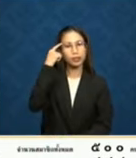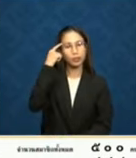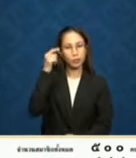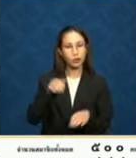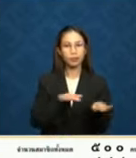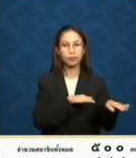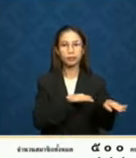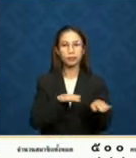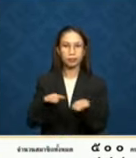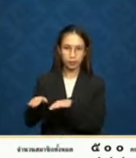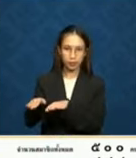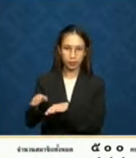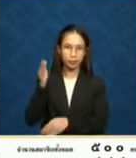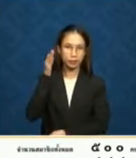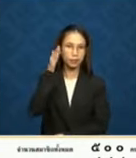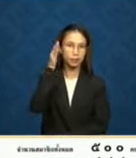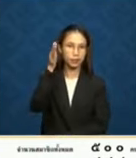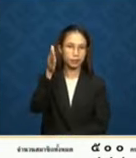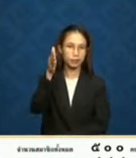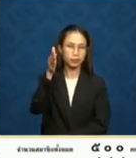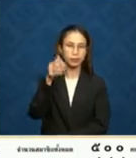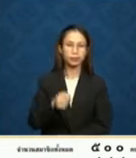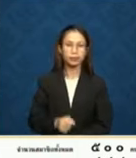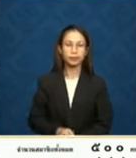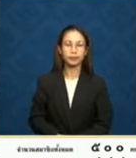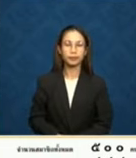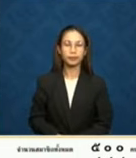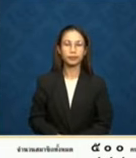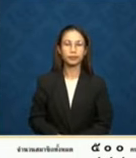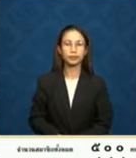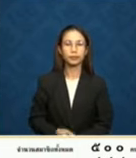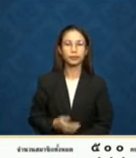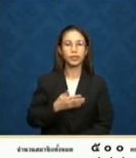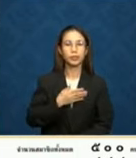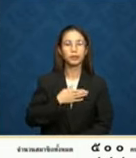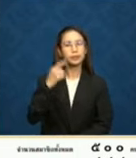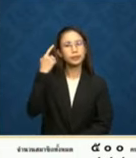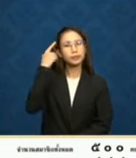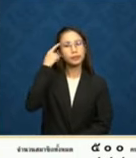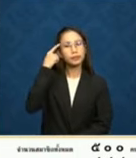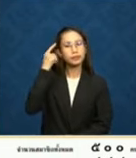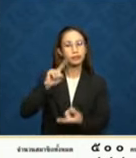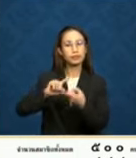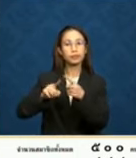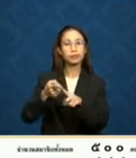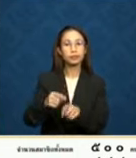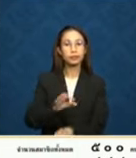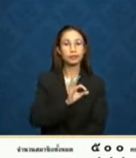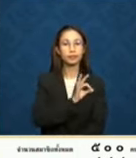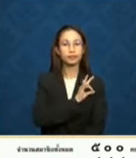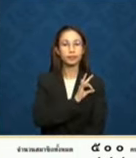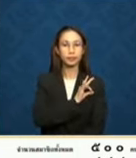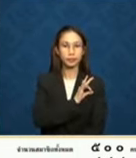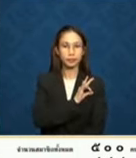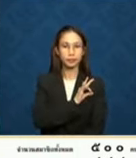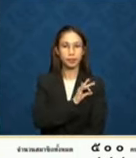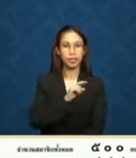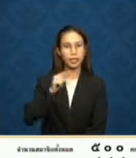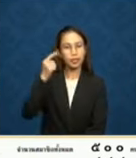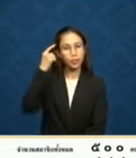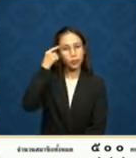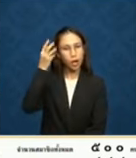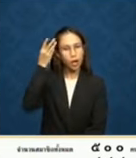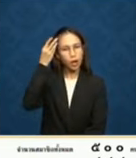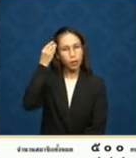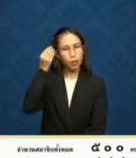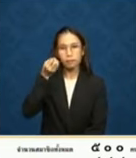ยมความพร้อมในอนาคตด้ประเด็นที่ผมคิดวาเพื่ๆ สมาชิกในขนาดที่พี่มีความกงวนที่